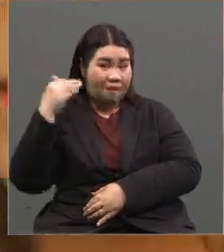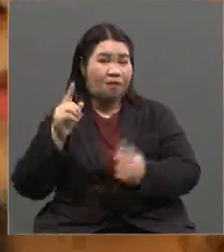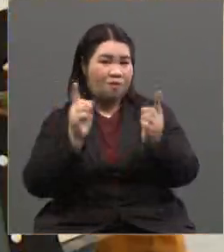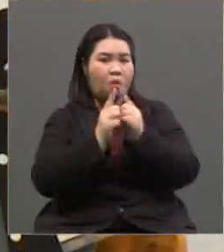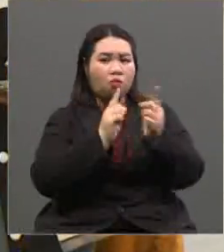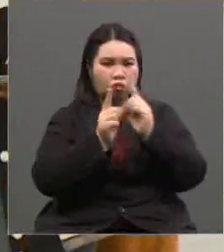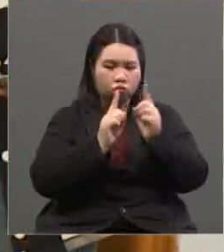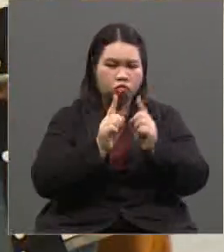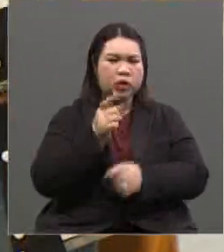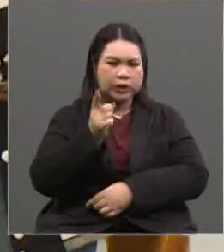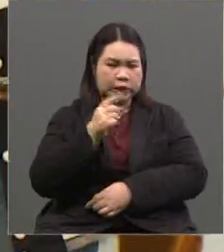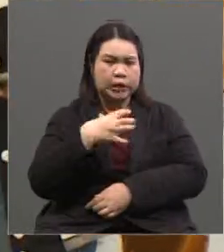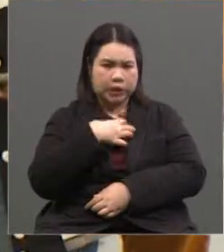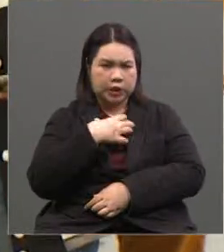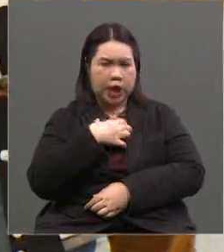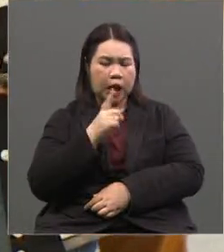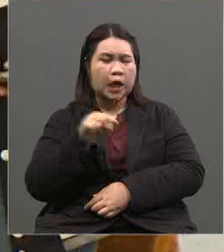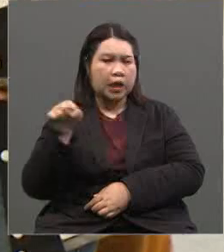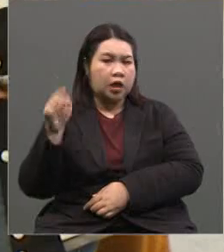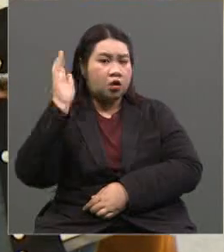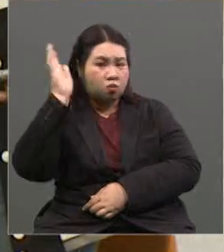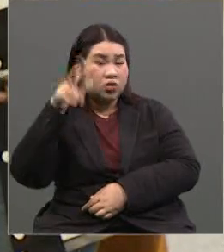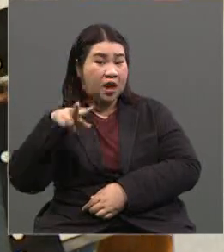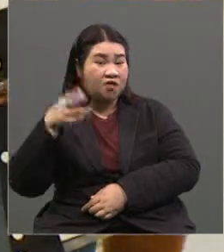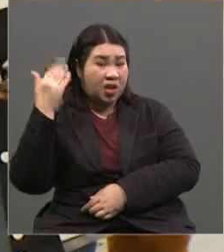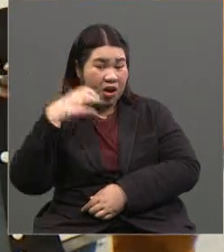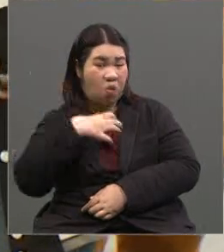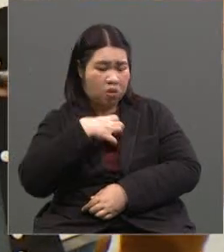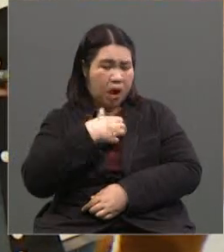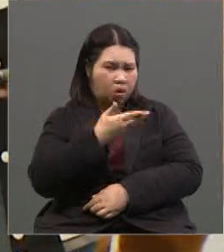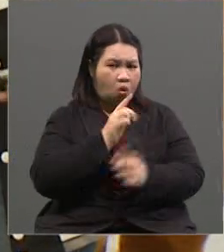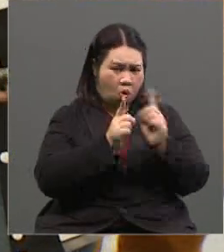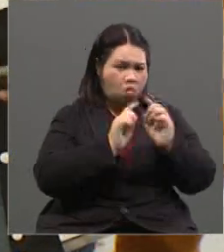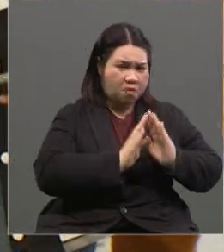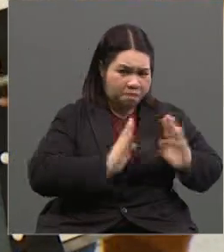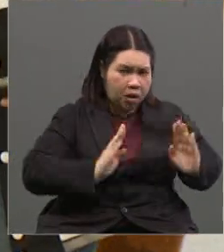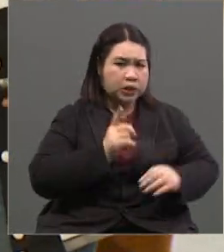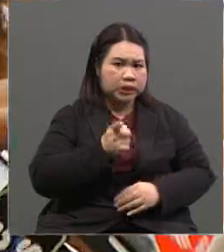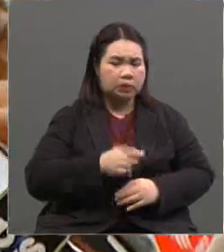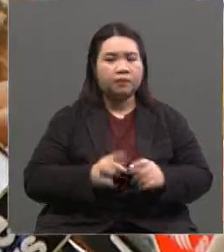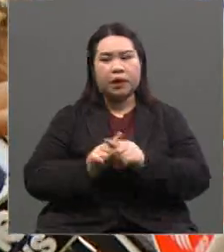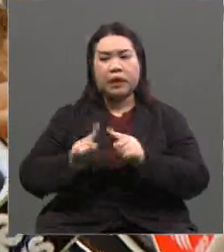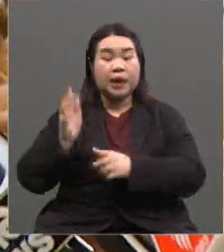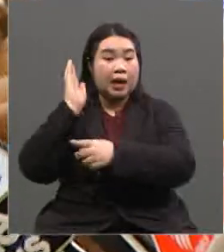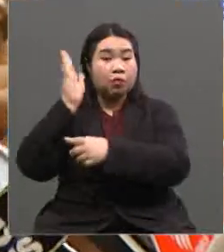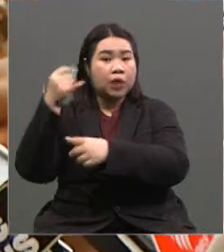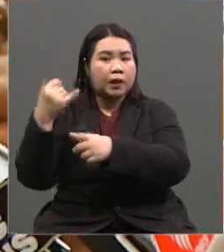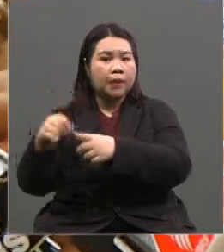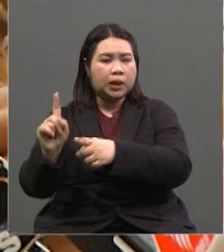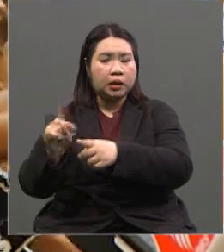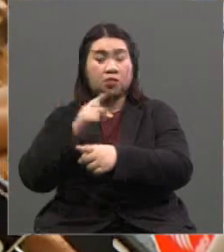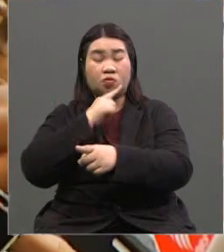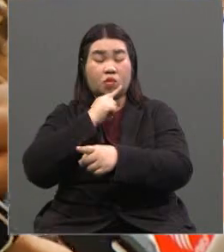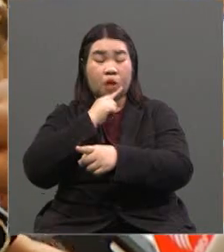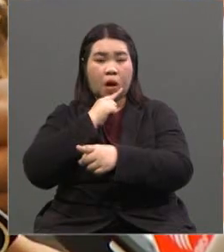ตั้งใจที่จะทำให้อดีตภรรยาพูดความจริงส่วนความผิดของพันตำรวจโทวิทูลนั้นหากเจ้าตัวเข้าไปเกี่ยว